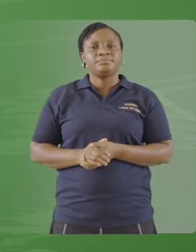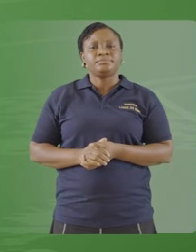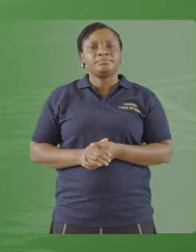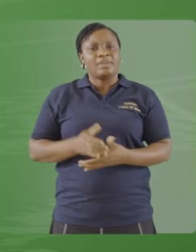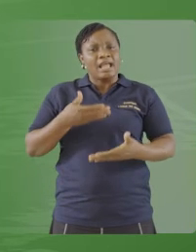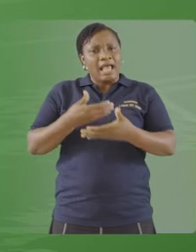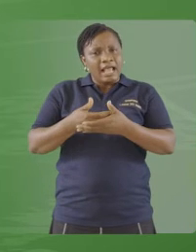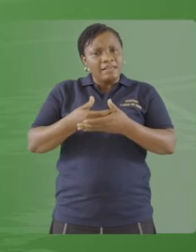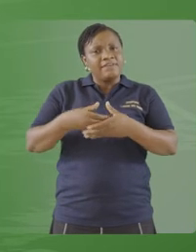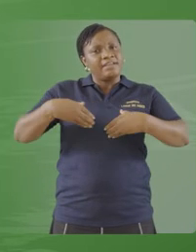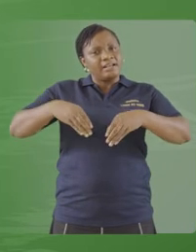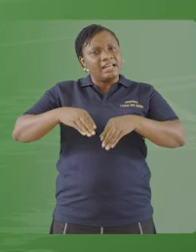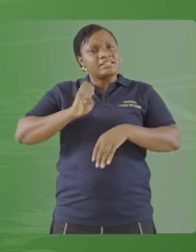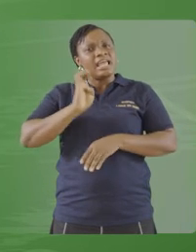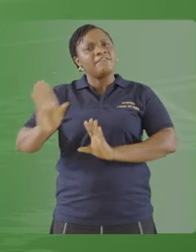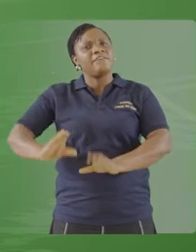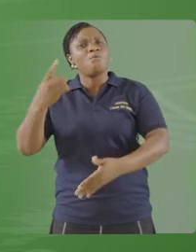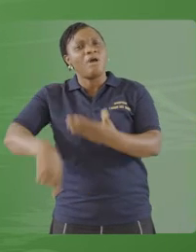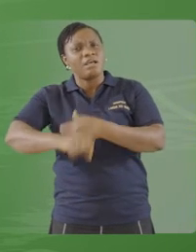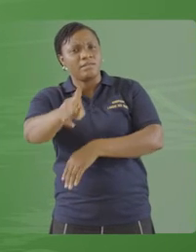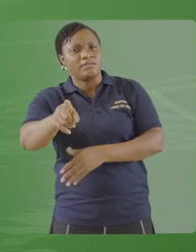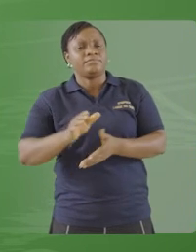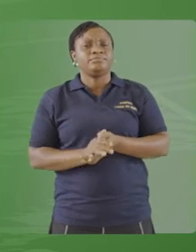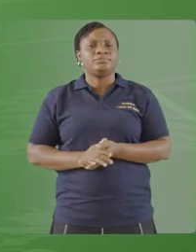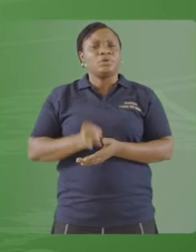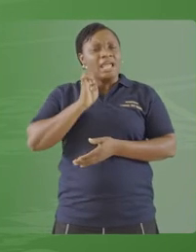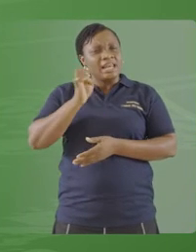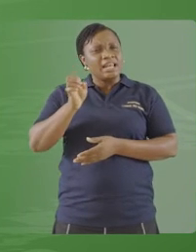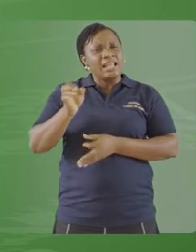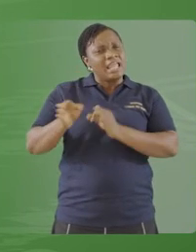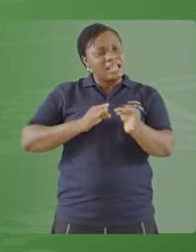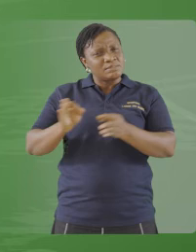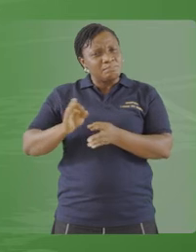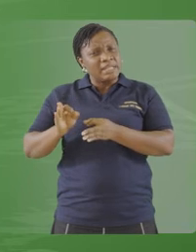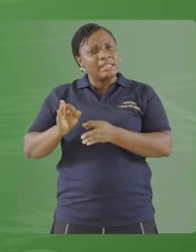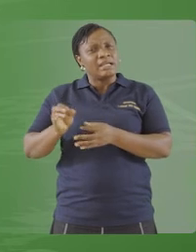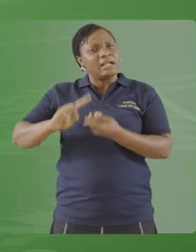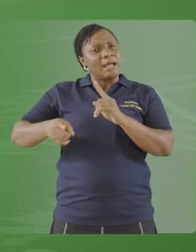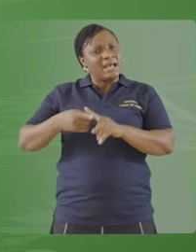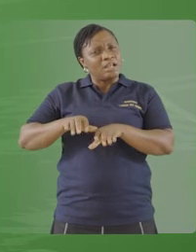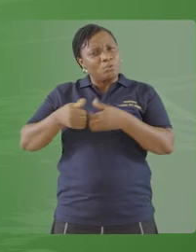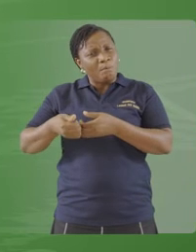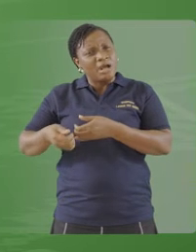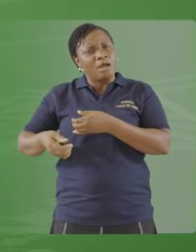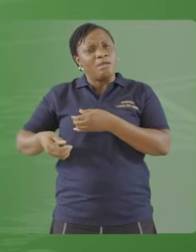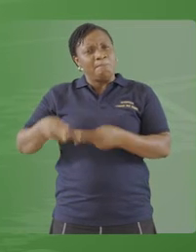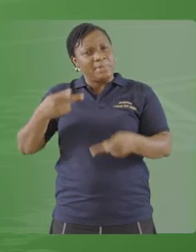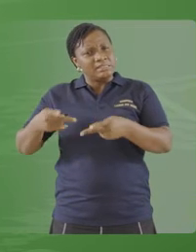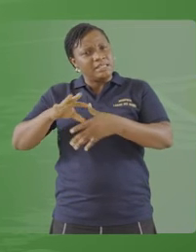À son retour, que fait-elle? Elle explique les gestes du boucher à ses camarades de classe.